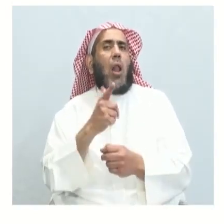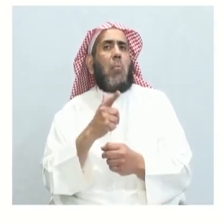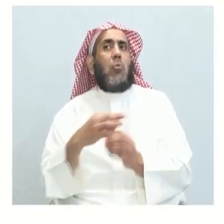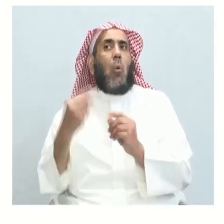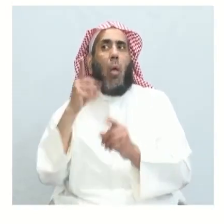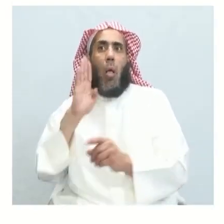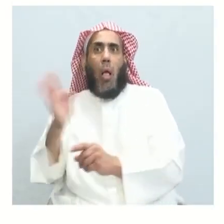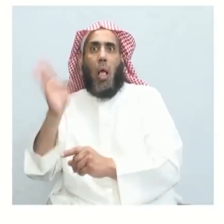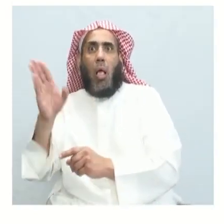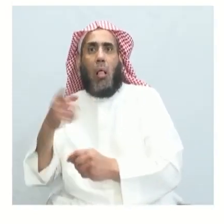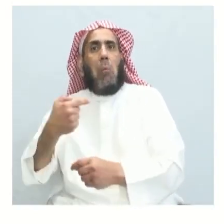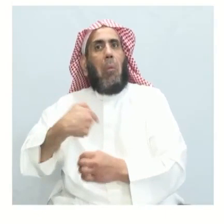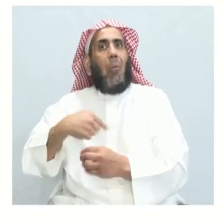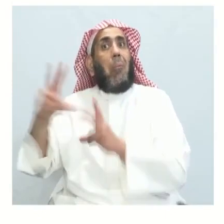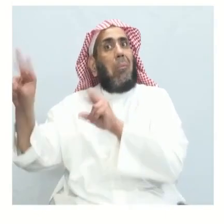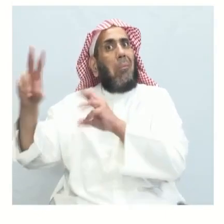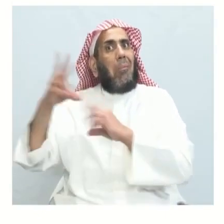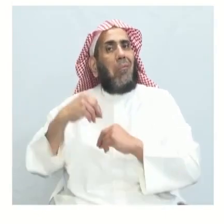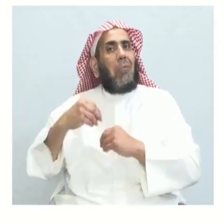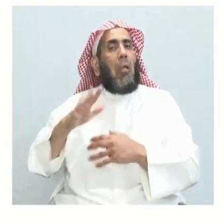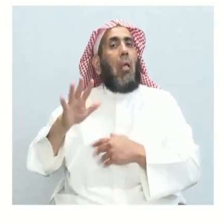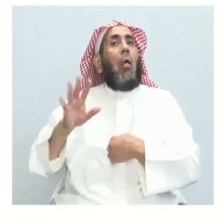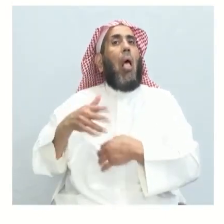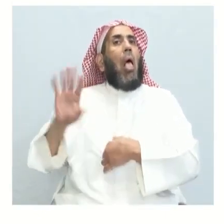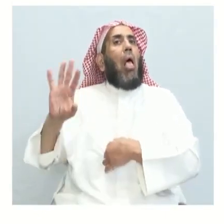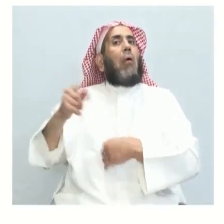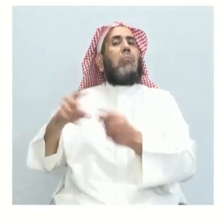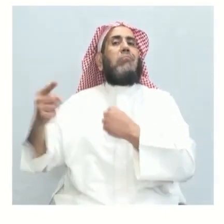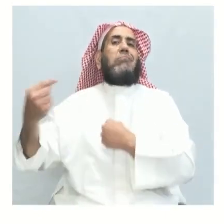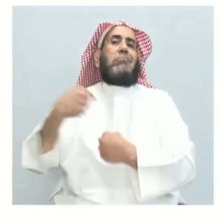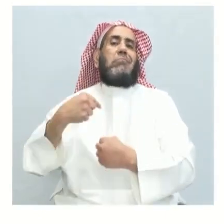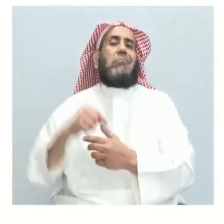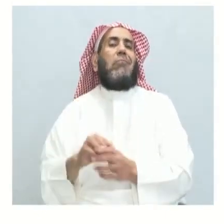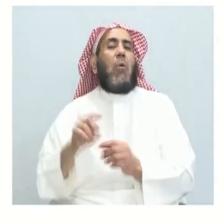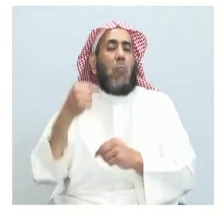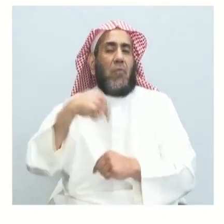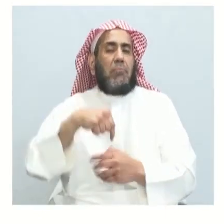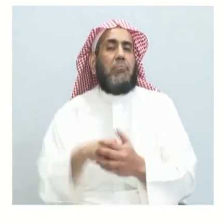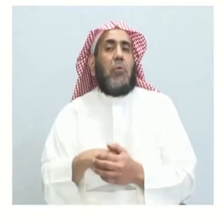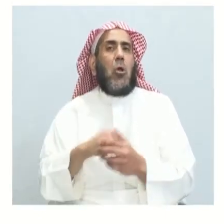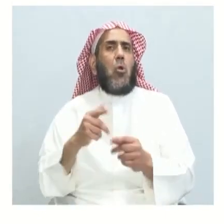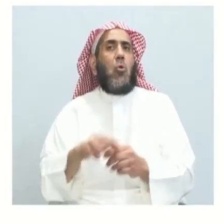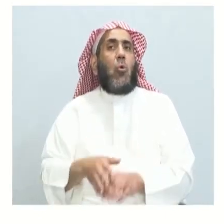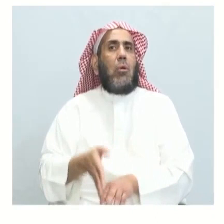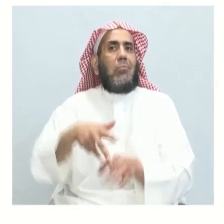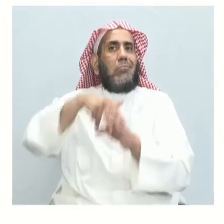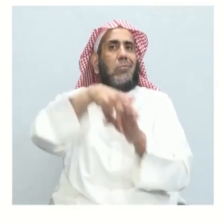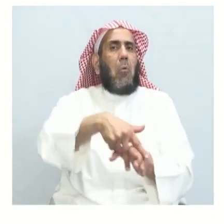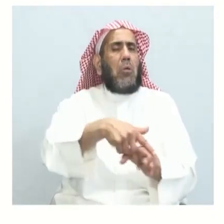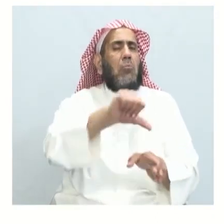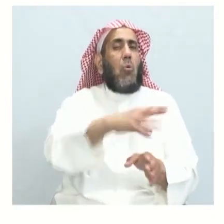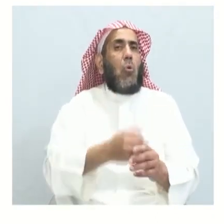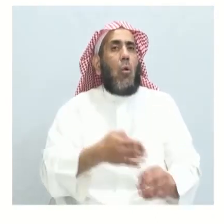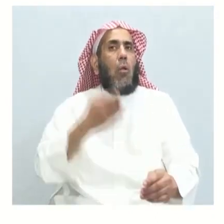يتهم الناس بعيوب نفسه ويتب هو من هذا العيب وهو العيب فيه ايضا لكل جواد كبوه ولكل